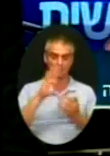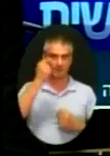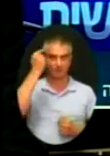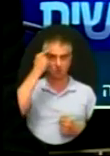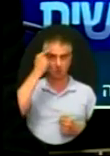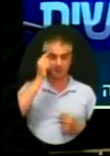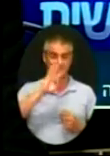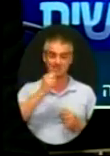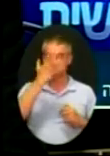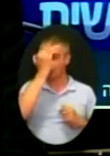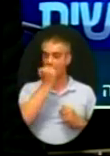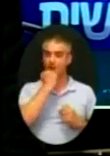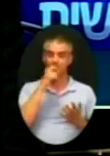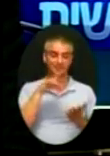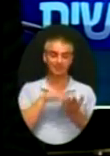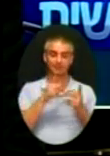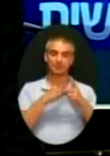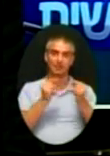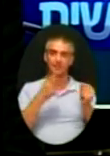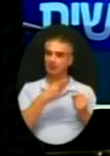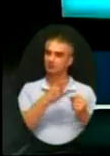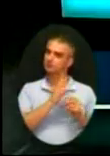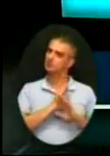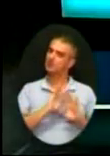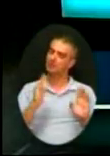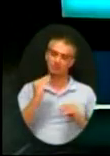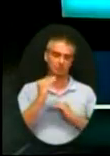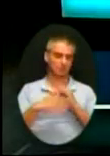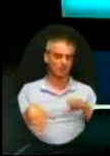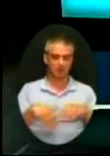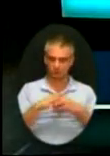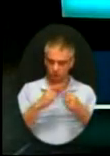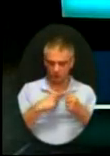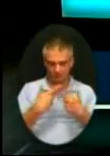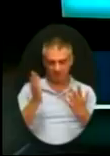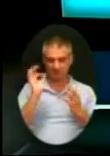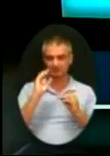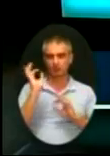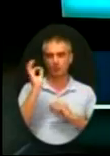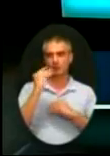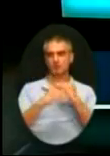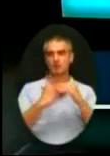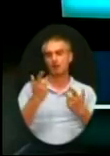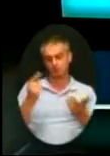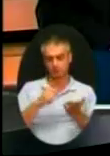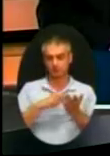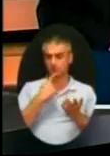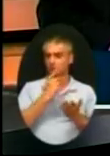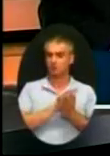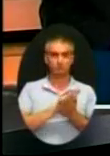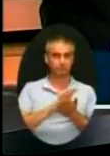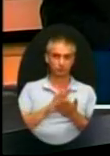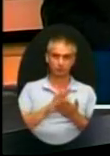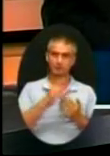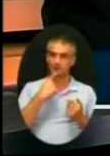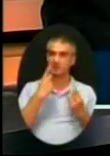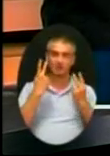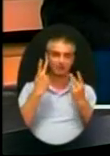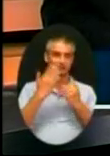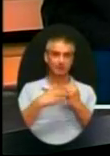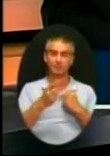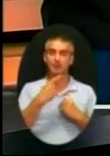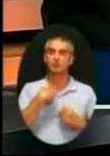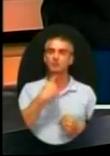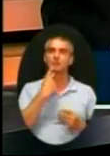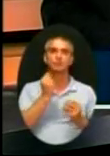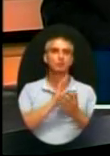יודע שכל עוד החמאס נמצא בעזה, הם לא הסכימו אין תהליך ברגע, מדיני, ואין דבר. סיכוי לתהליך מדיני. לכן אני אומר דבר מאוד פשוט, אני אסיים, זה חשוב לי להגיד את זה.